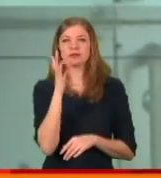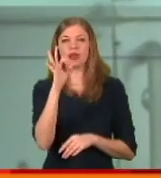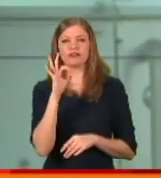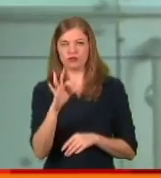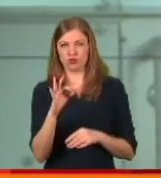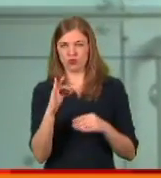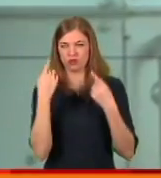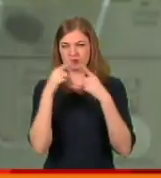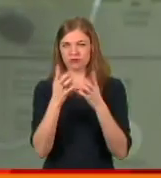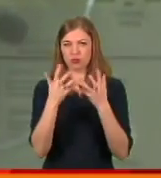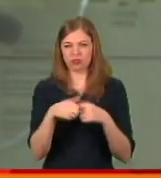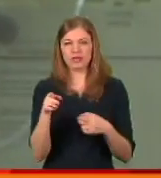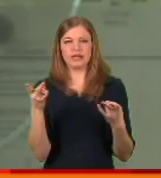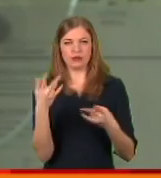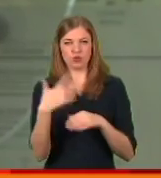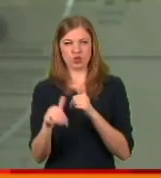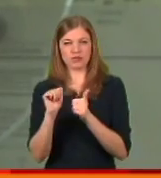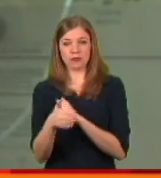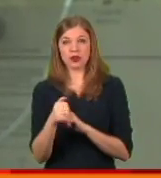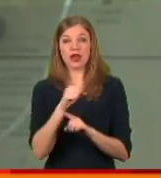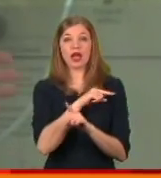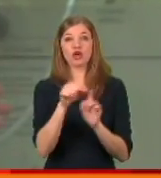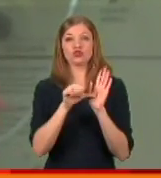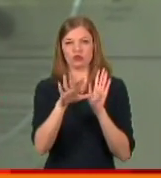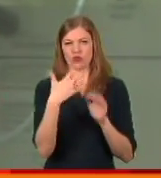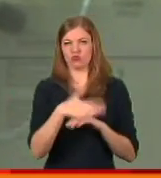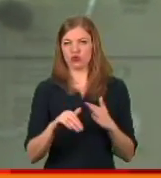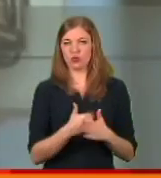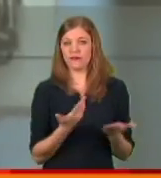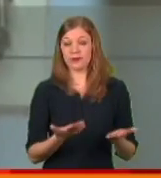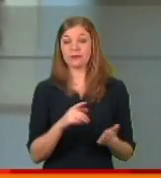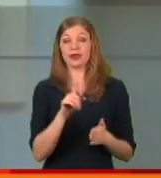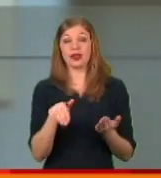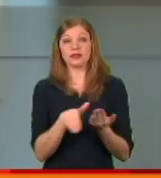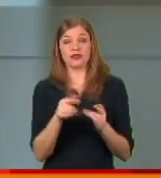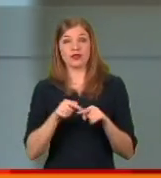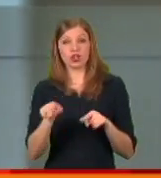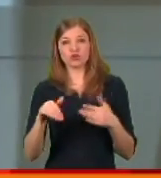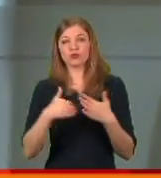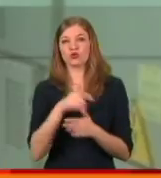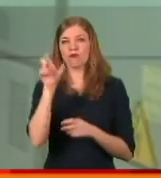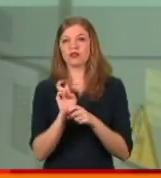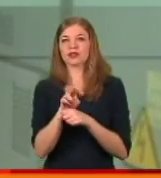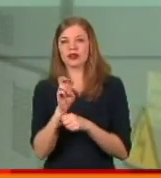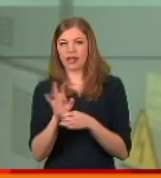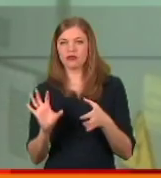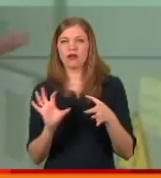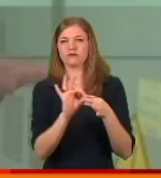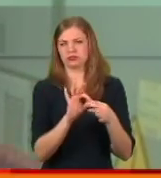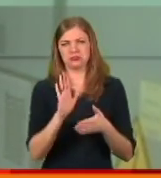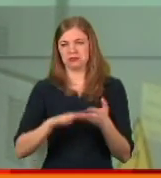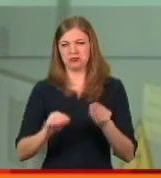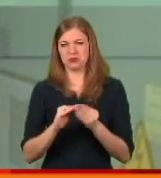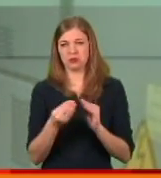35% устаткування потребує заміни. Решта вже нове. Завдяки цьому нових клієнтів під'єднують до мереж